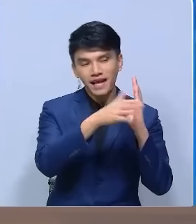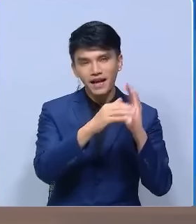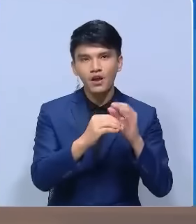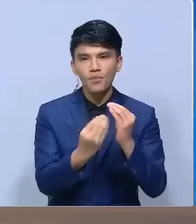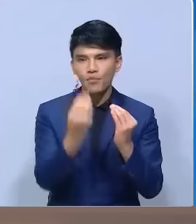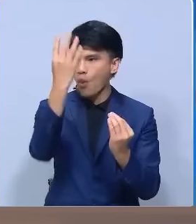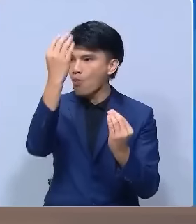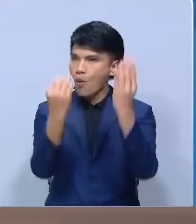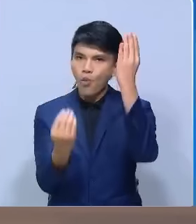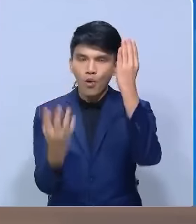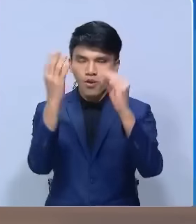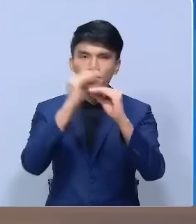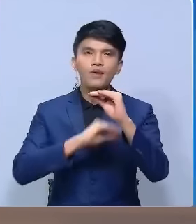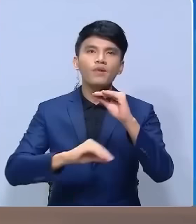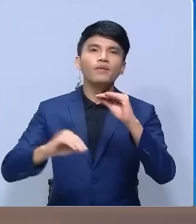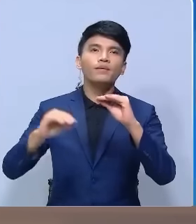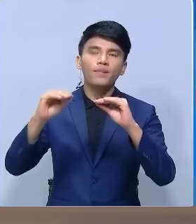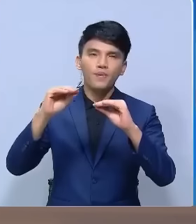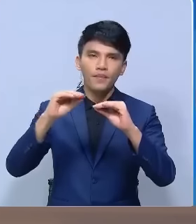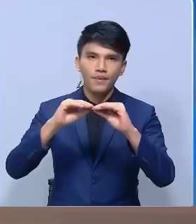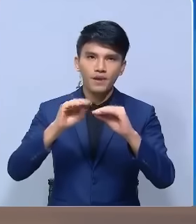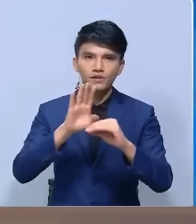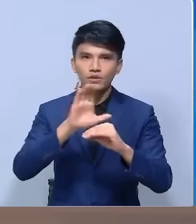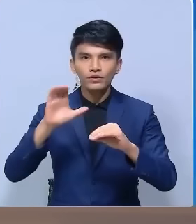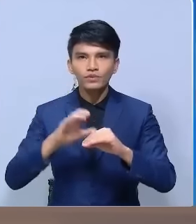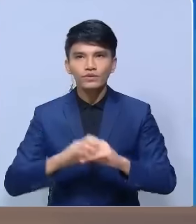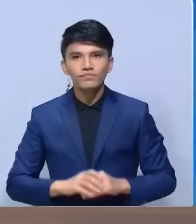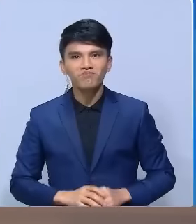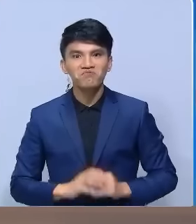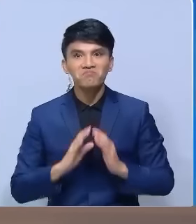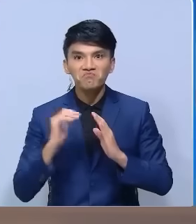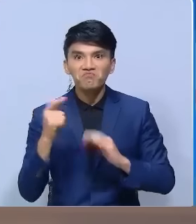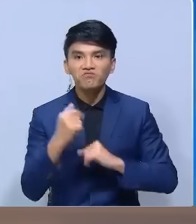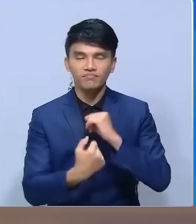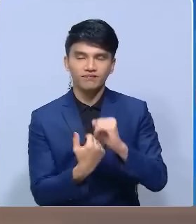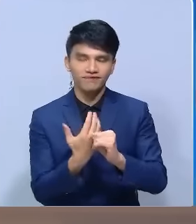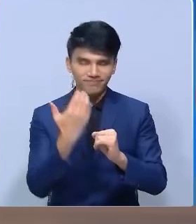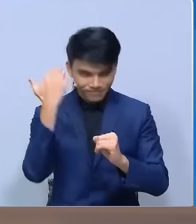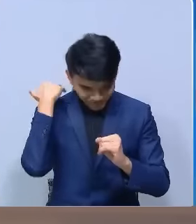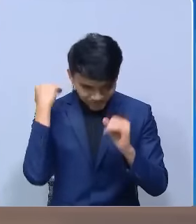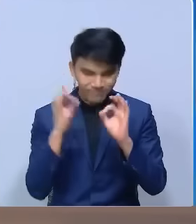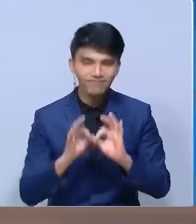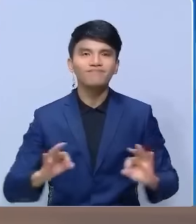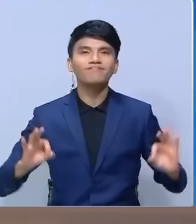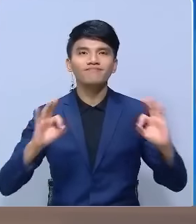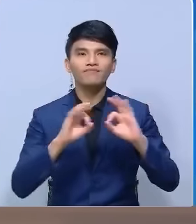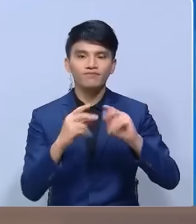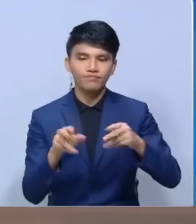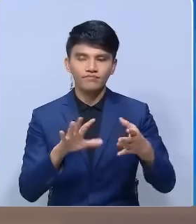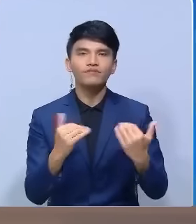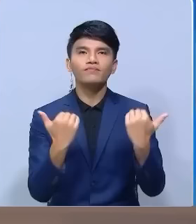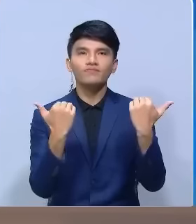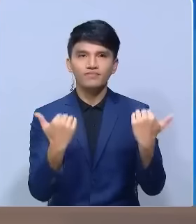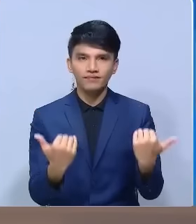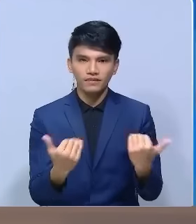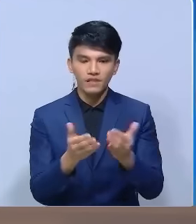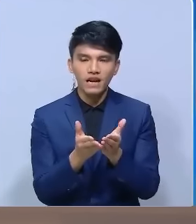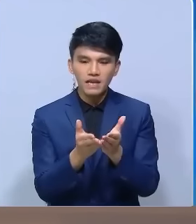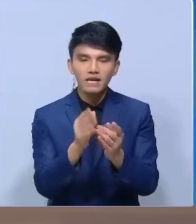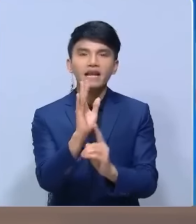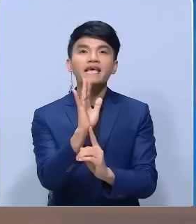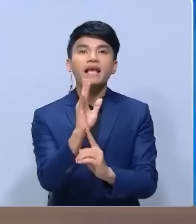บั้งไฟพญานาคพวยพุ่งมาเนี่ยประมาณเกือบ400ลูกเลย เยอะกว่าปีที่แล้วเขาบอก ใช่ค่ะและที่สำคัญที่นครพนมเขาก็มีงานไหลเรือ